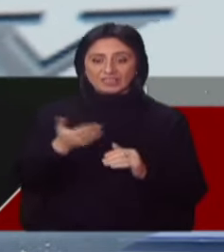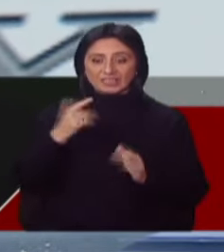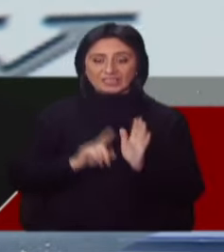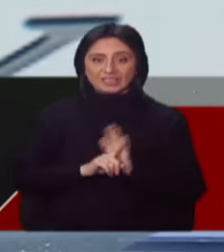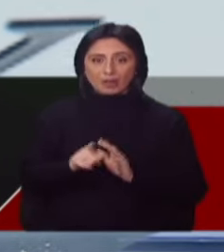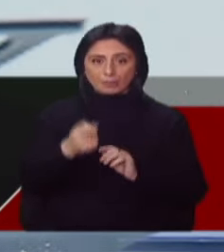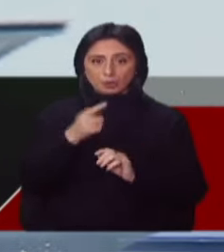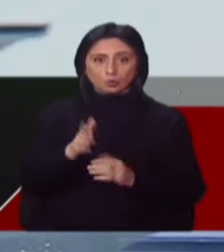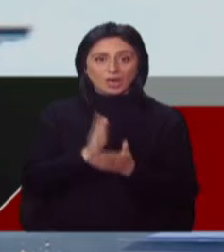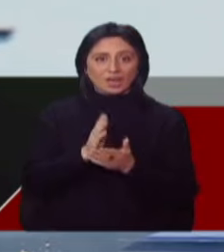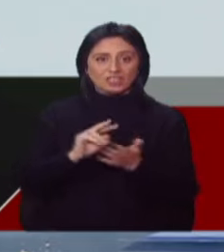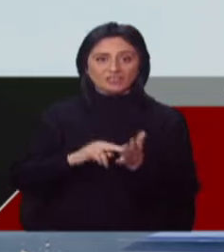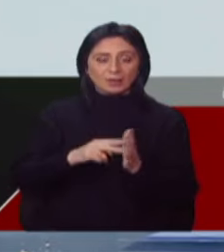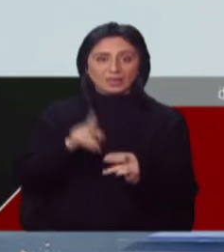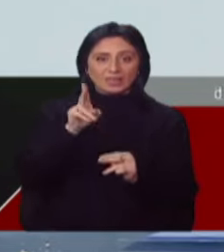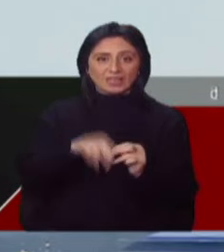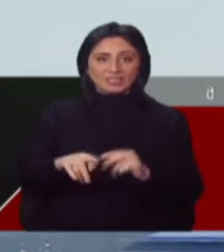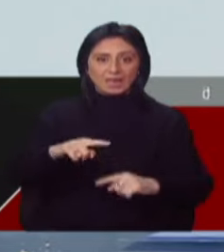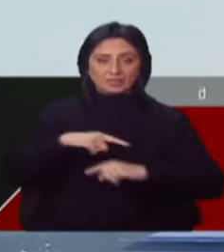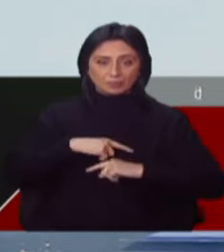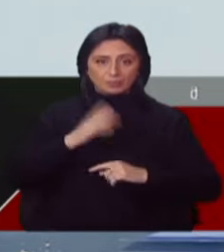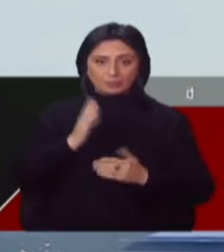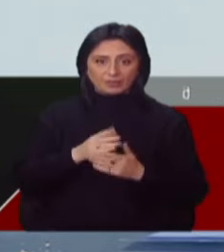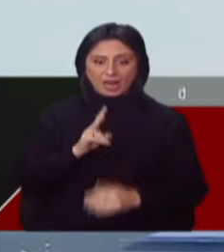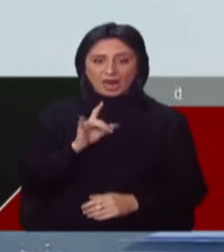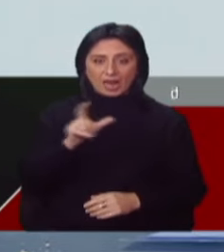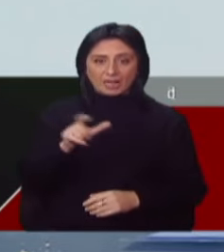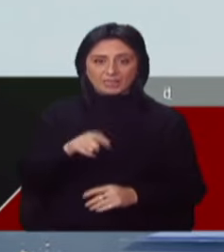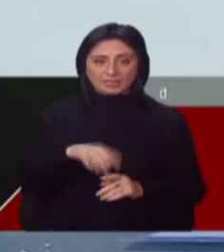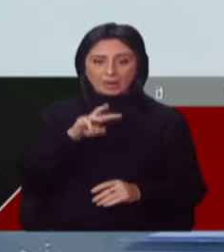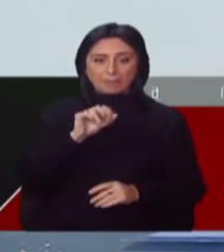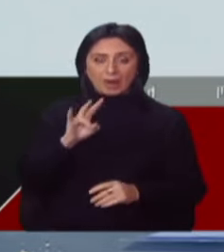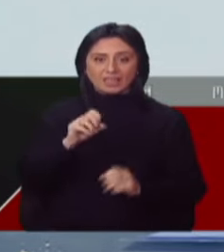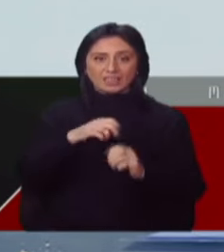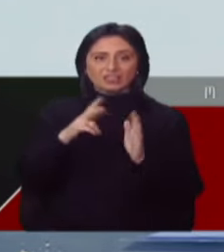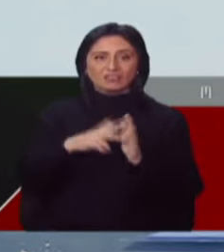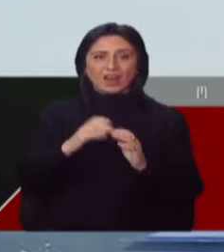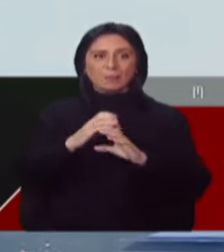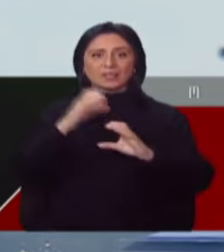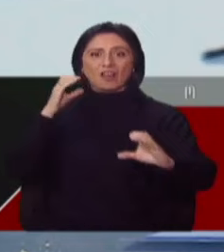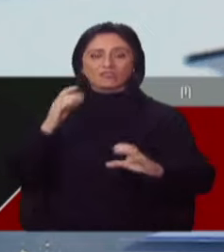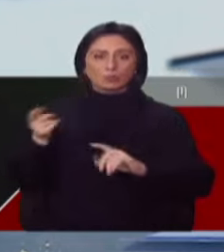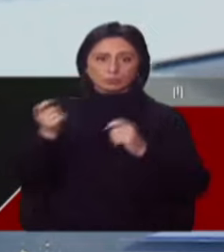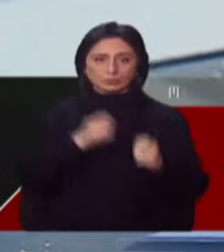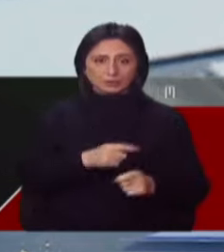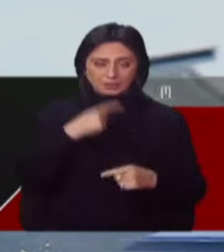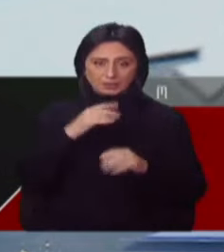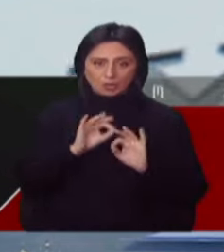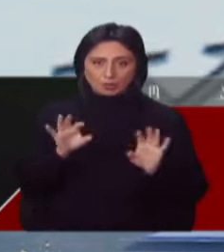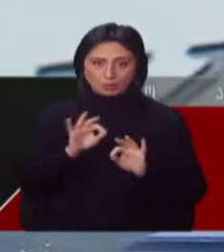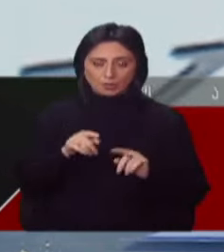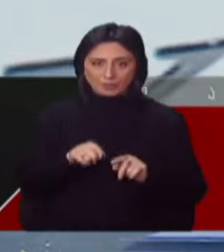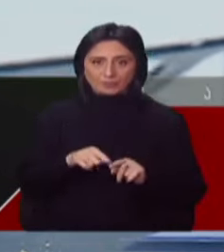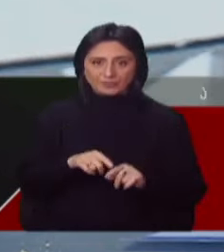დაიწყეს, ამ წუთებშიც არსებული გეგმის დასრულების ეტაპზე არიან. კახა, კალაძემ, მანის, ფირმის 18-მეტრიანი ავტობუსების შემოყვანის შესახებაც ისაუბრა.